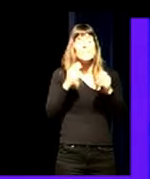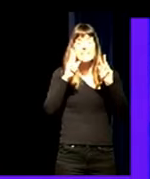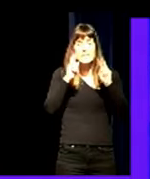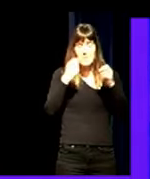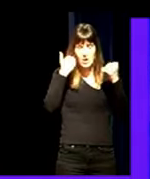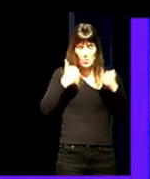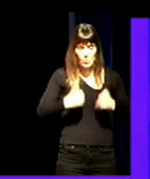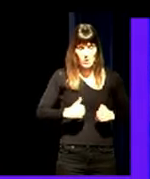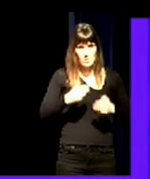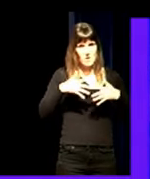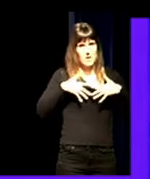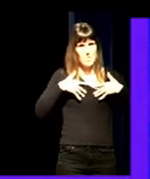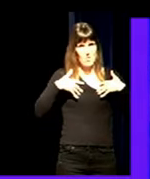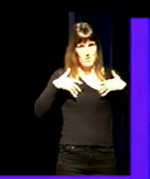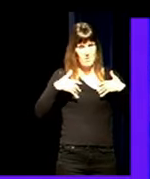ia da,